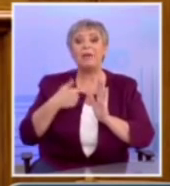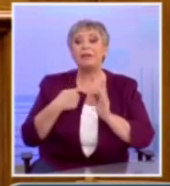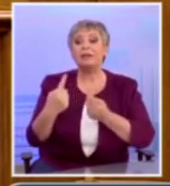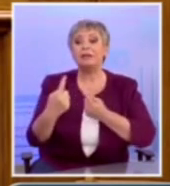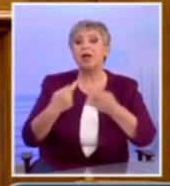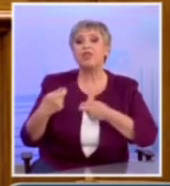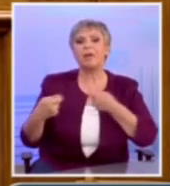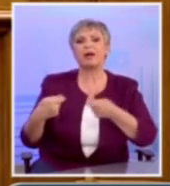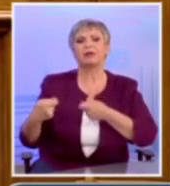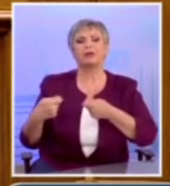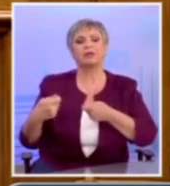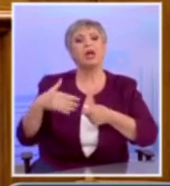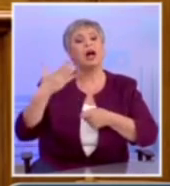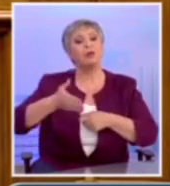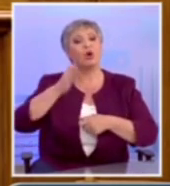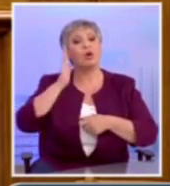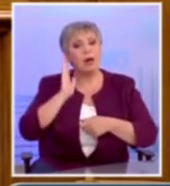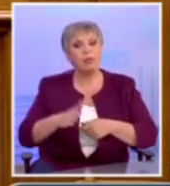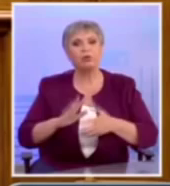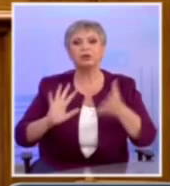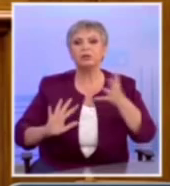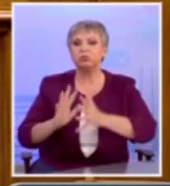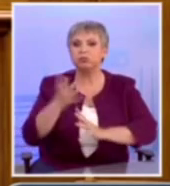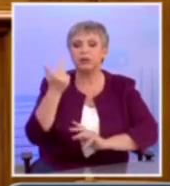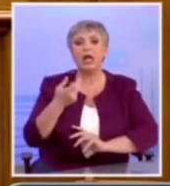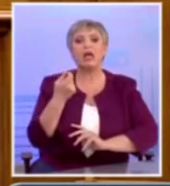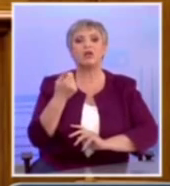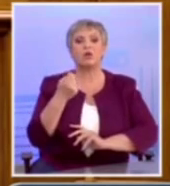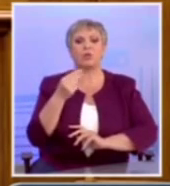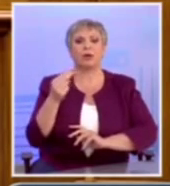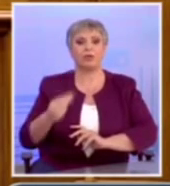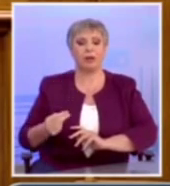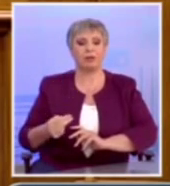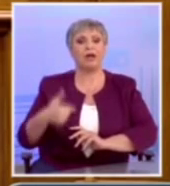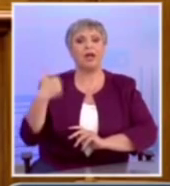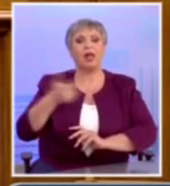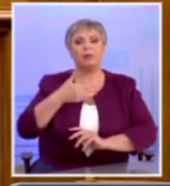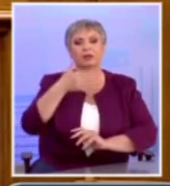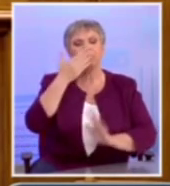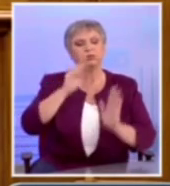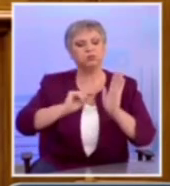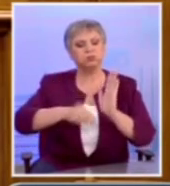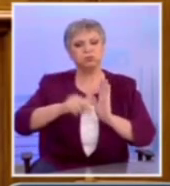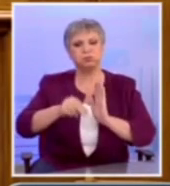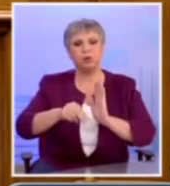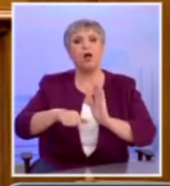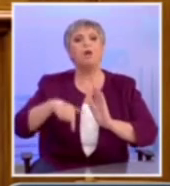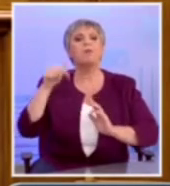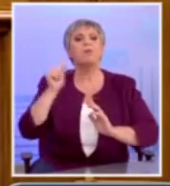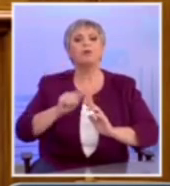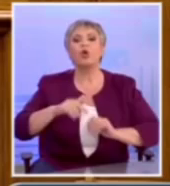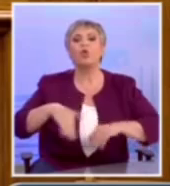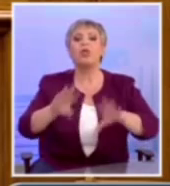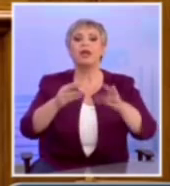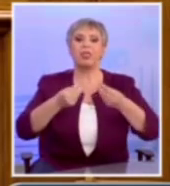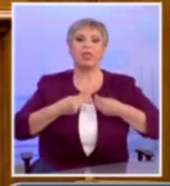είναι βιώσιμη, που θα μπορέσει να φέρει την ανάπτυξη, να μην υπογράψουμε καμία συμφωνία που δεν δίνει